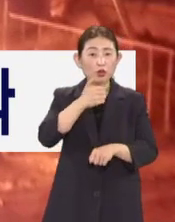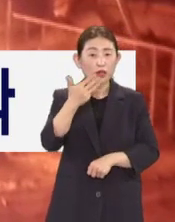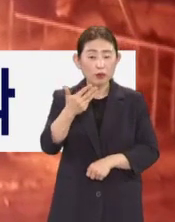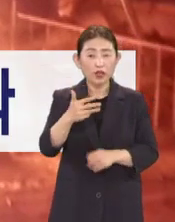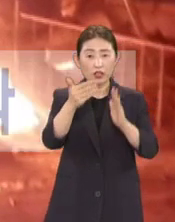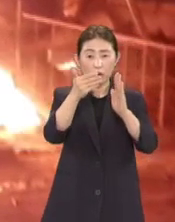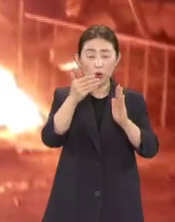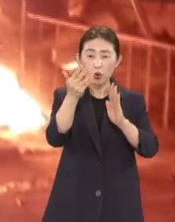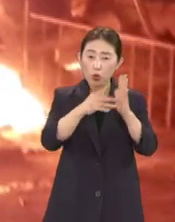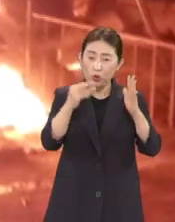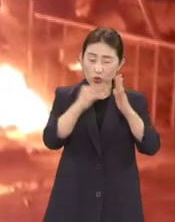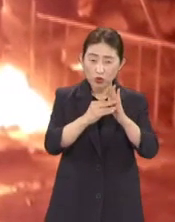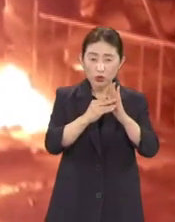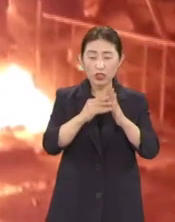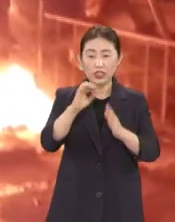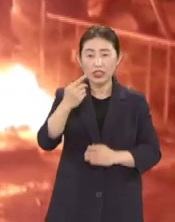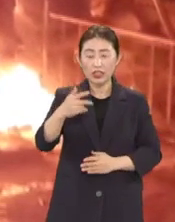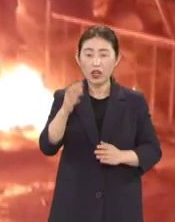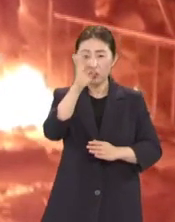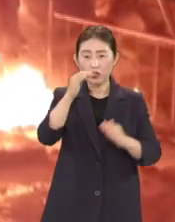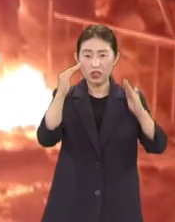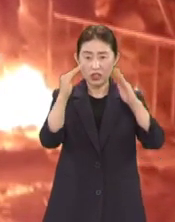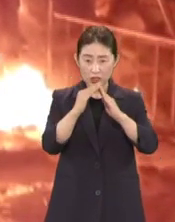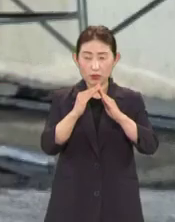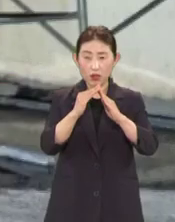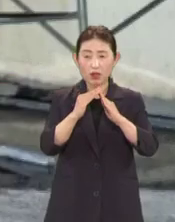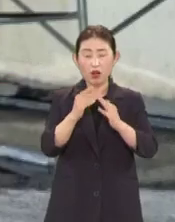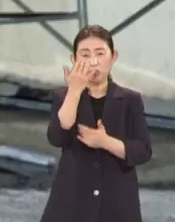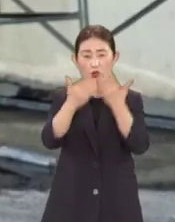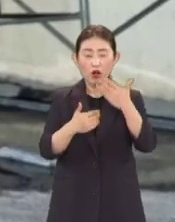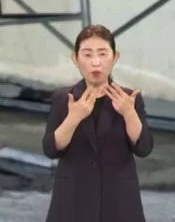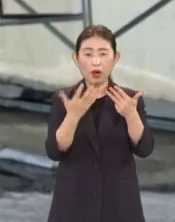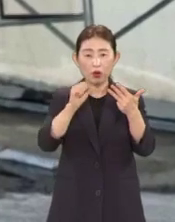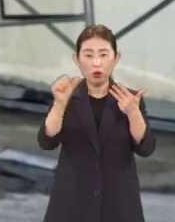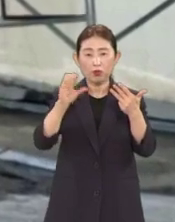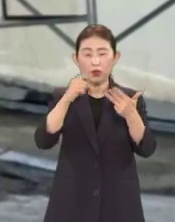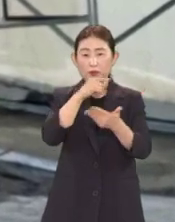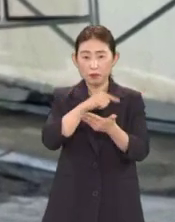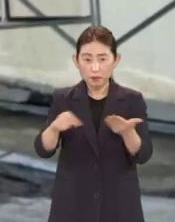공주 의당면 돈사에 불이나 8억 6천만원에 피해가났습니다